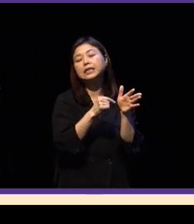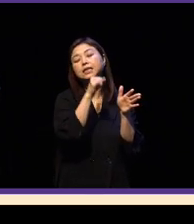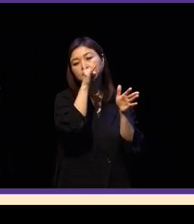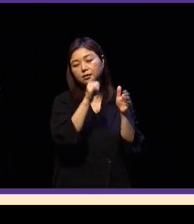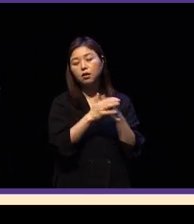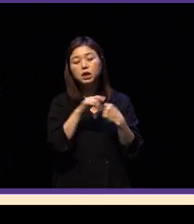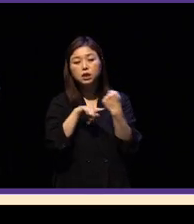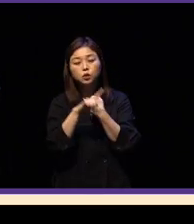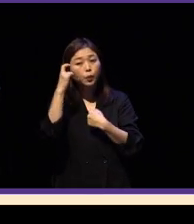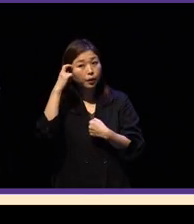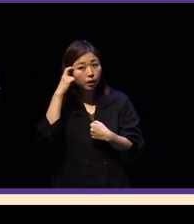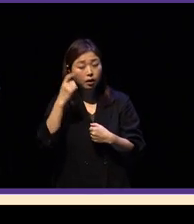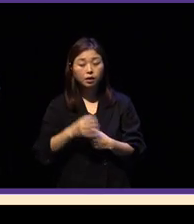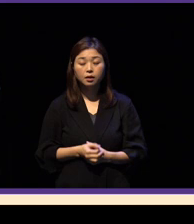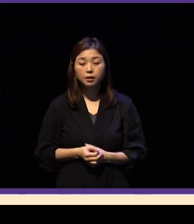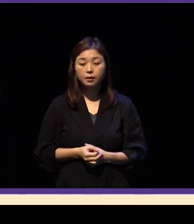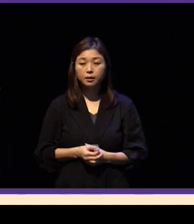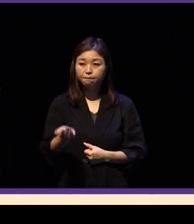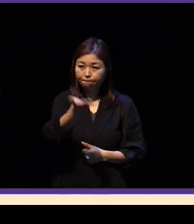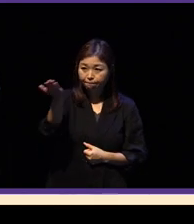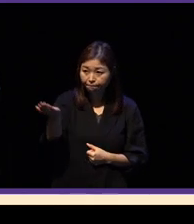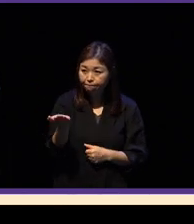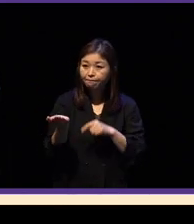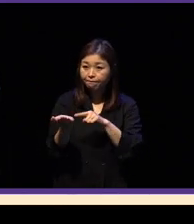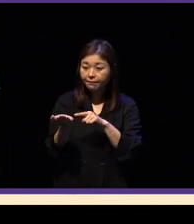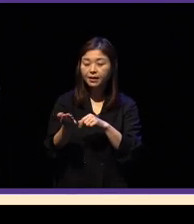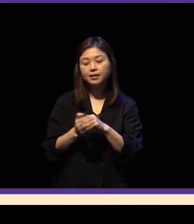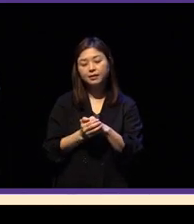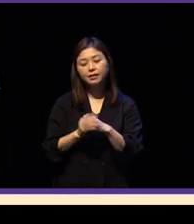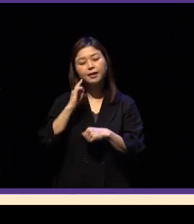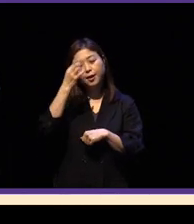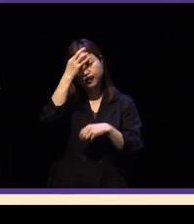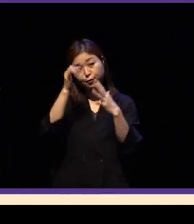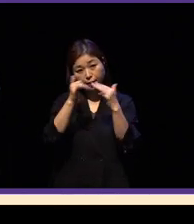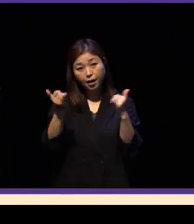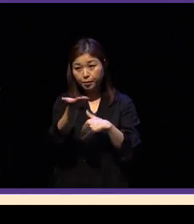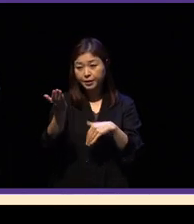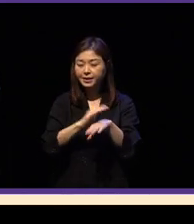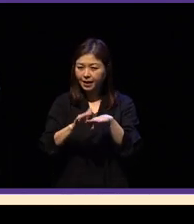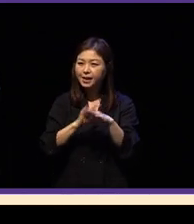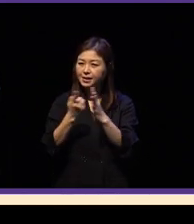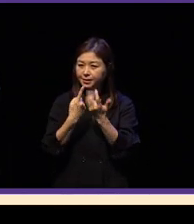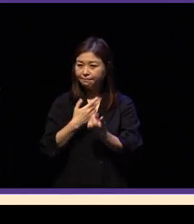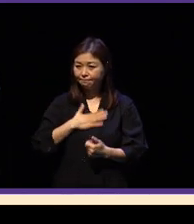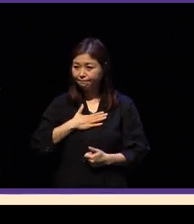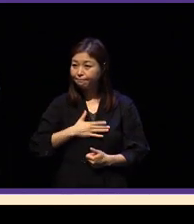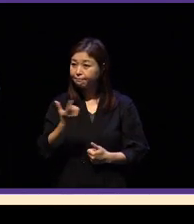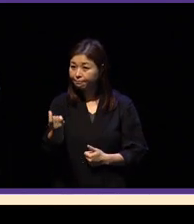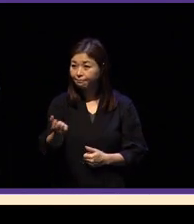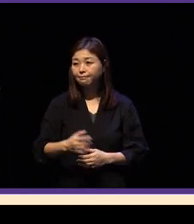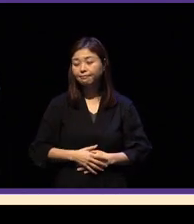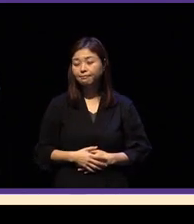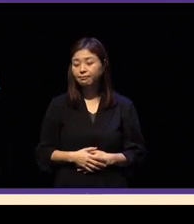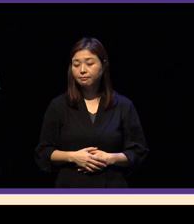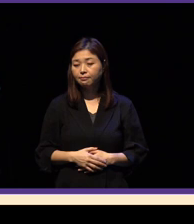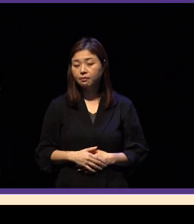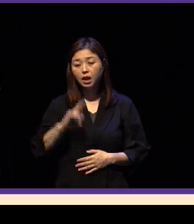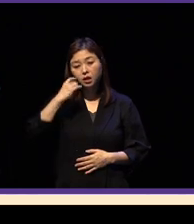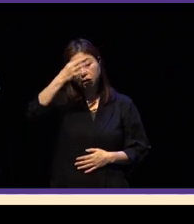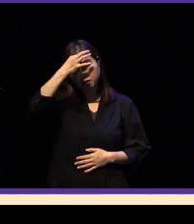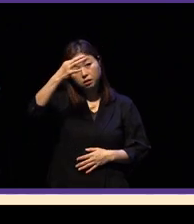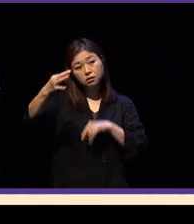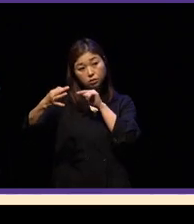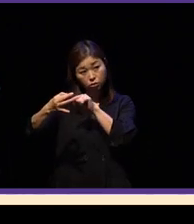사유는 뭐 아마 다들 자리에 앉아 계신 예술가분들도 이해하실 수 있지만 예술에